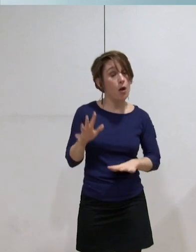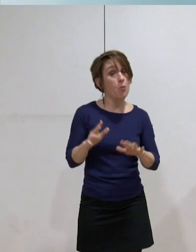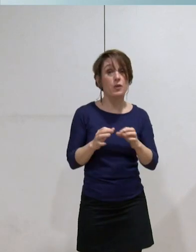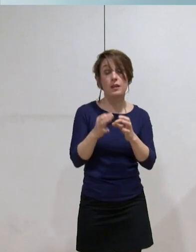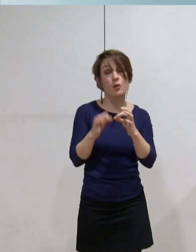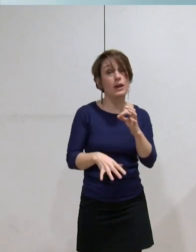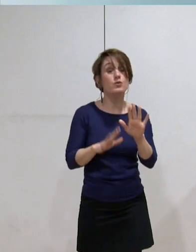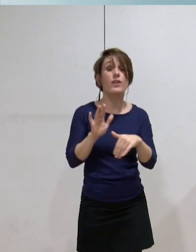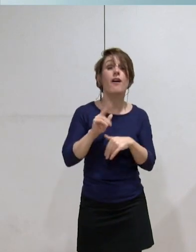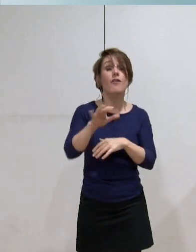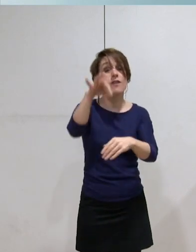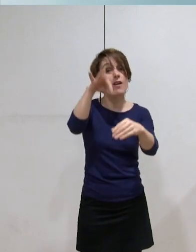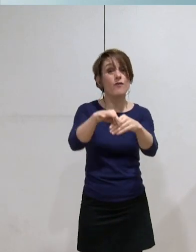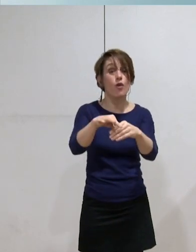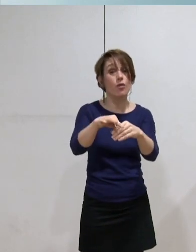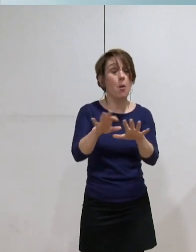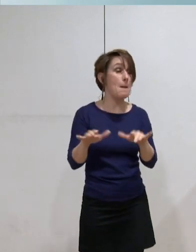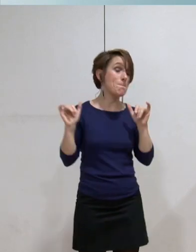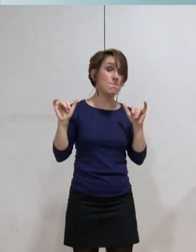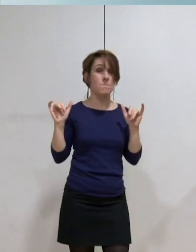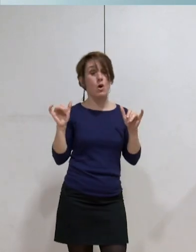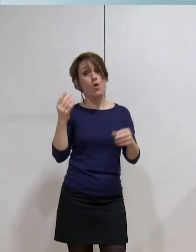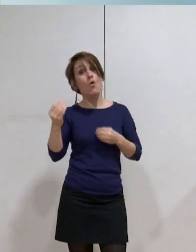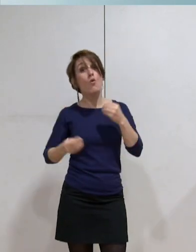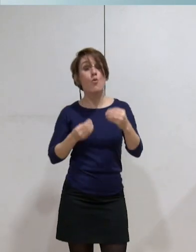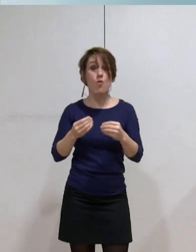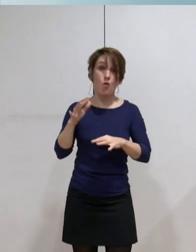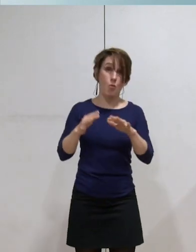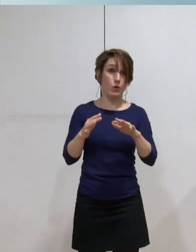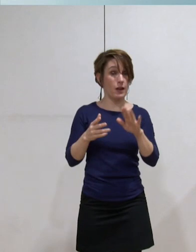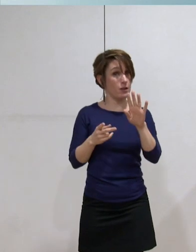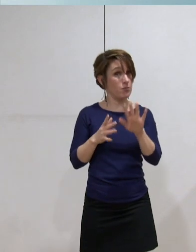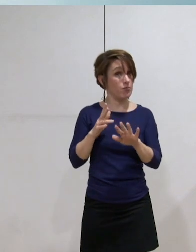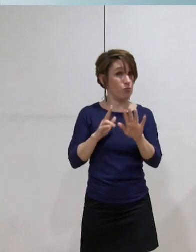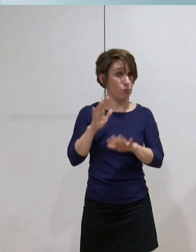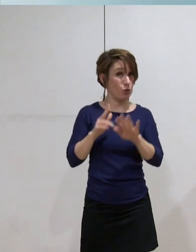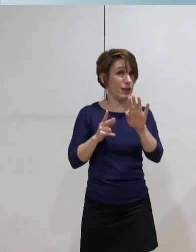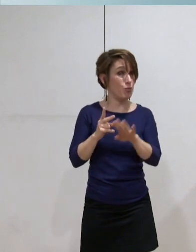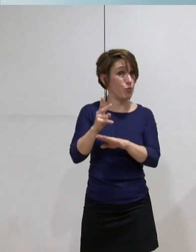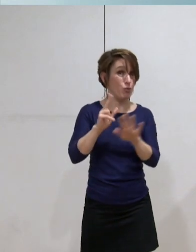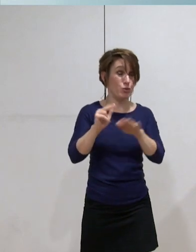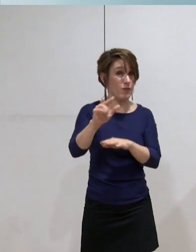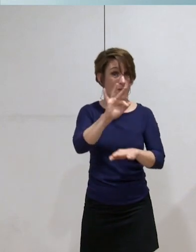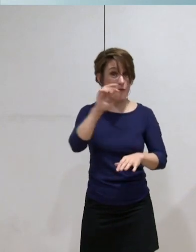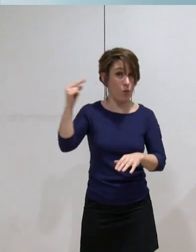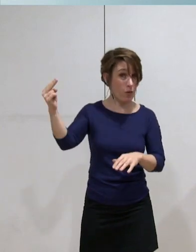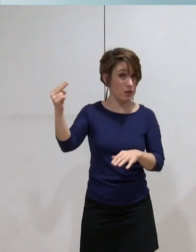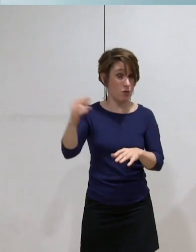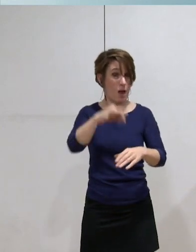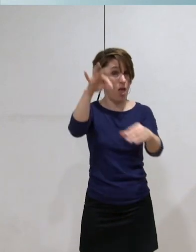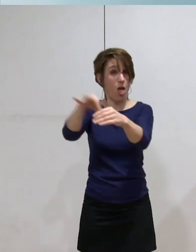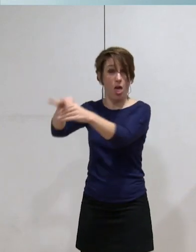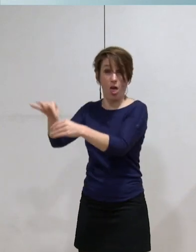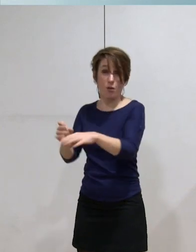progressera demain au pire les l'écoute encore contenu dans notre ville et j'en suis satisfait pour ma part envers les discours